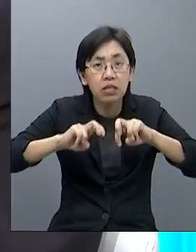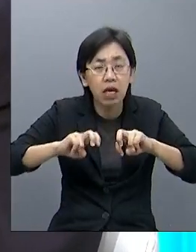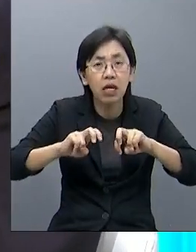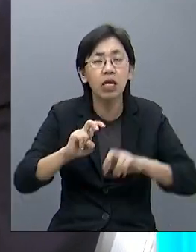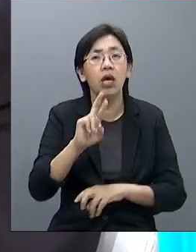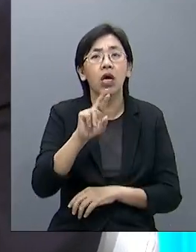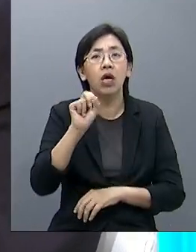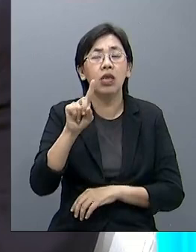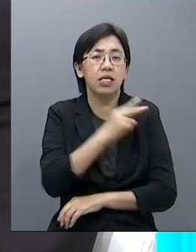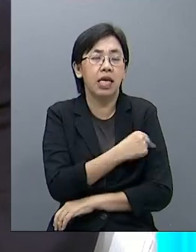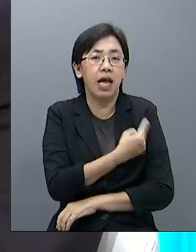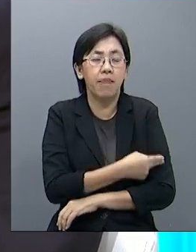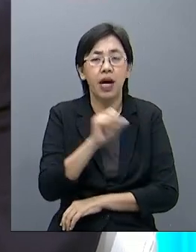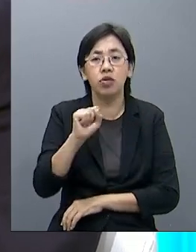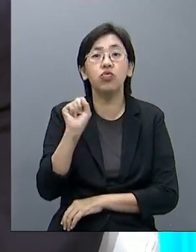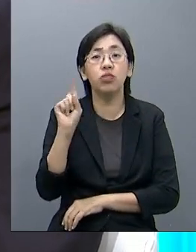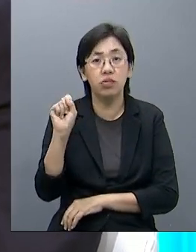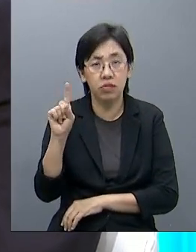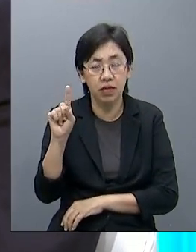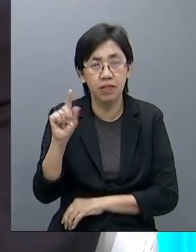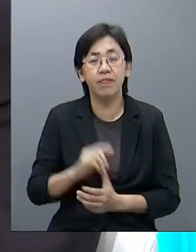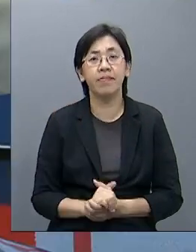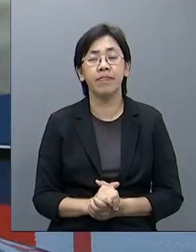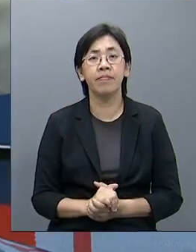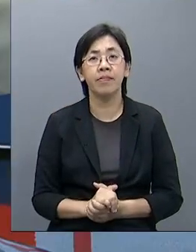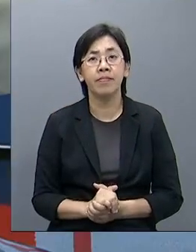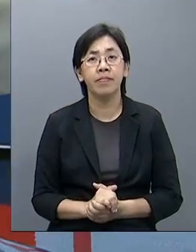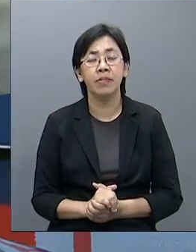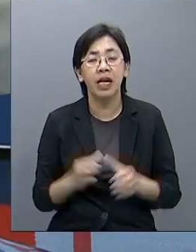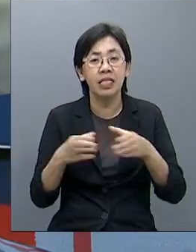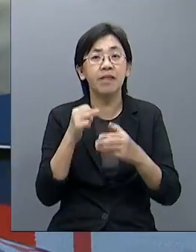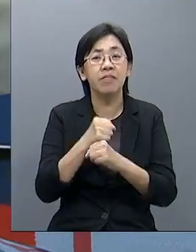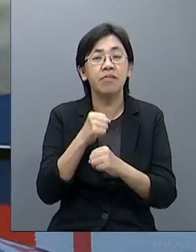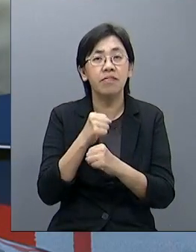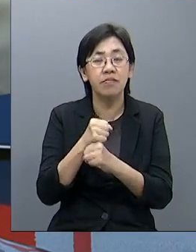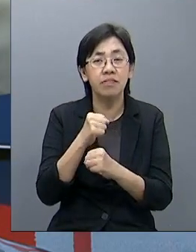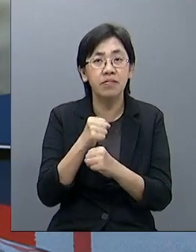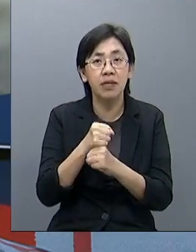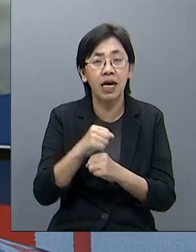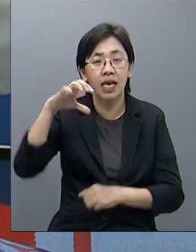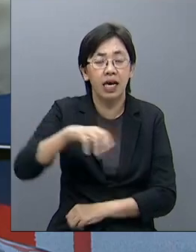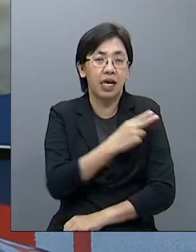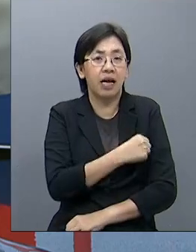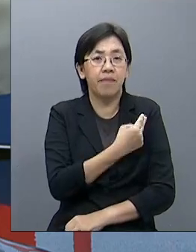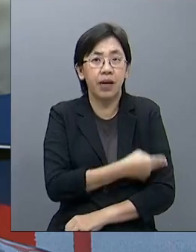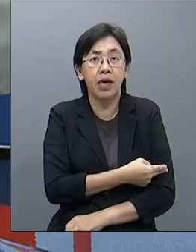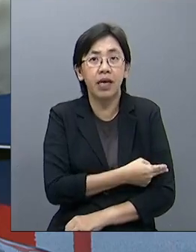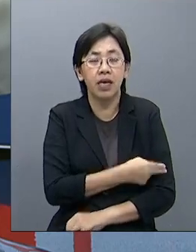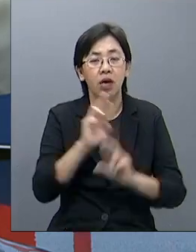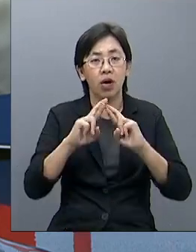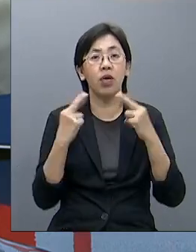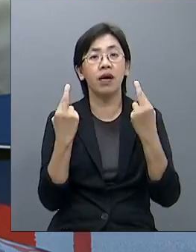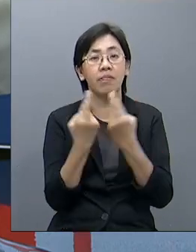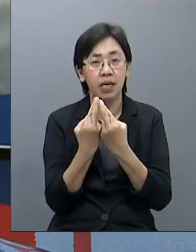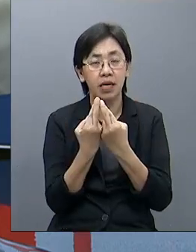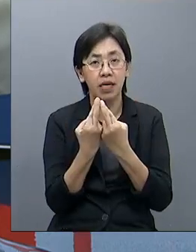องศาจารในแพทสุรศักษกันตะชูเวทศิรินะครับแล้วกทมงานจากคณะแพทยศาตรงพยาบารามาที่ประดี